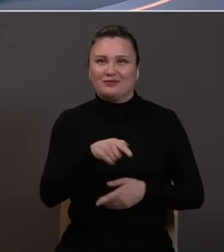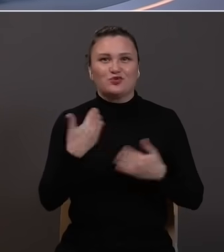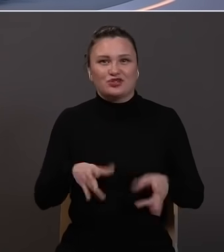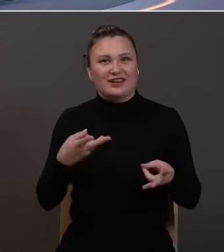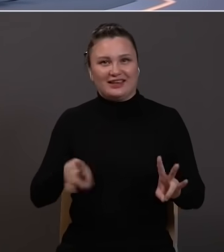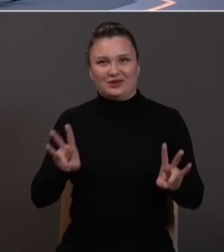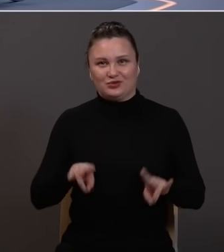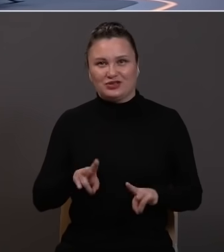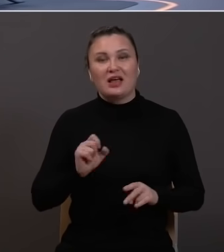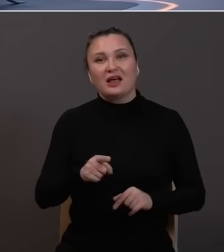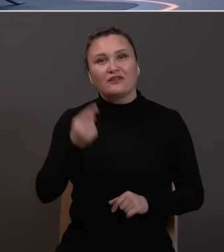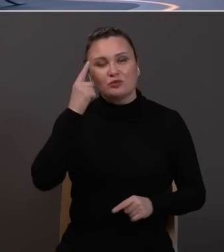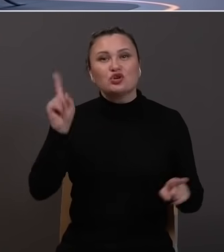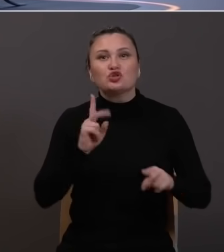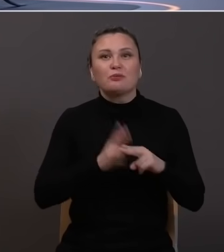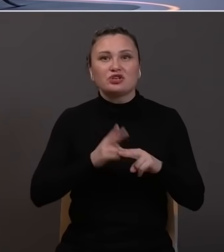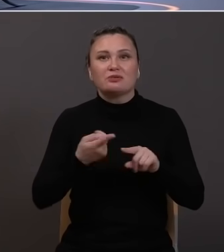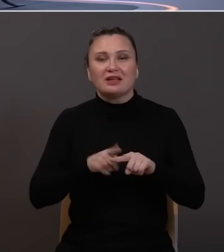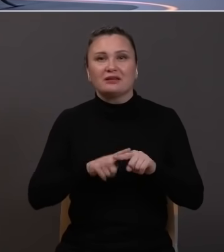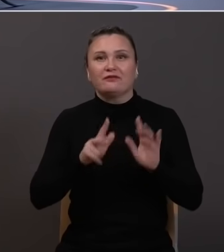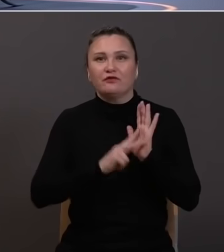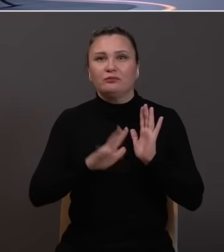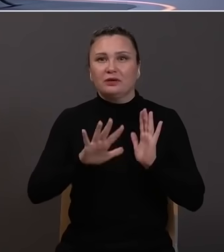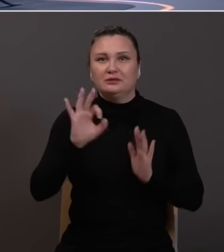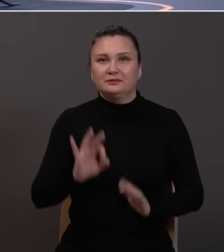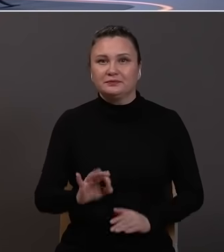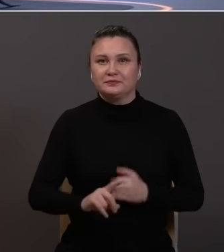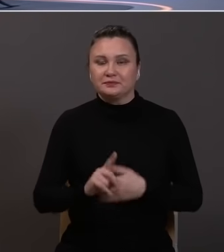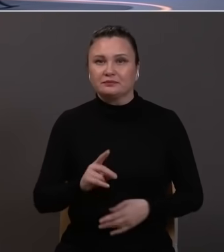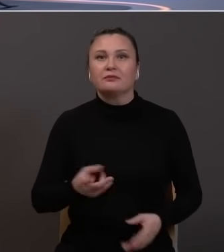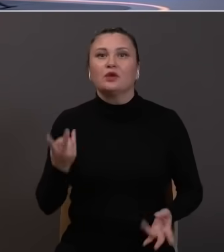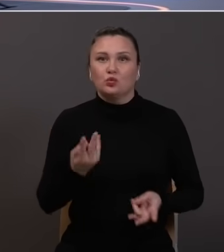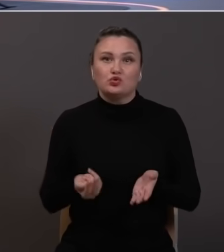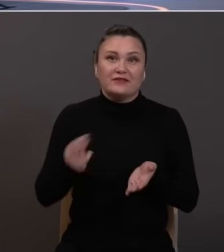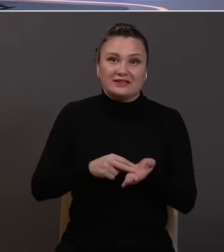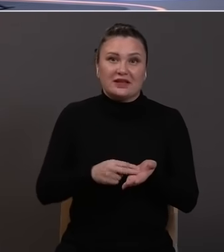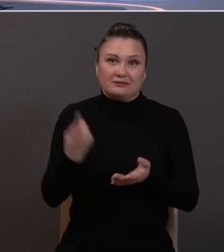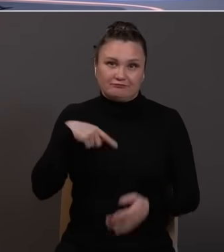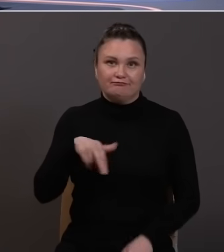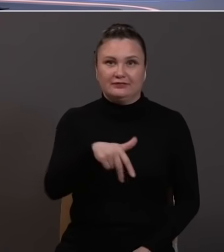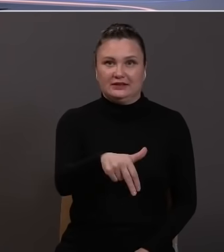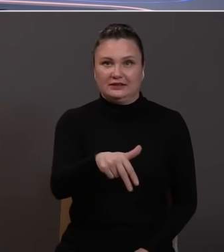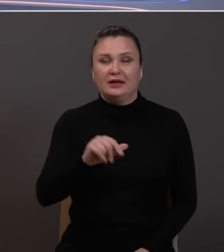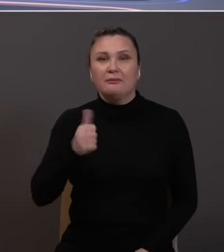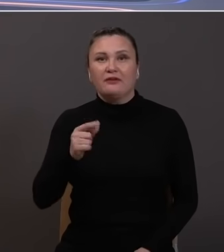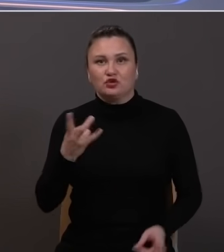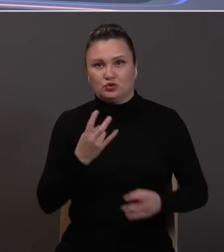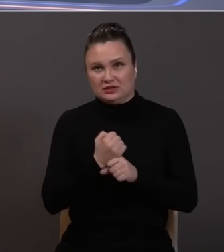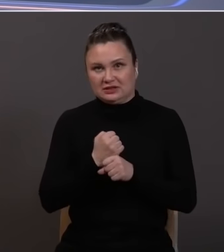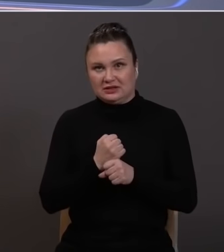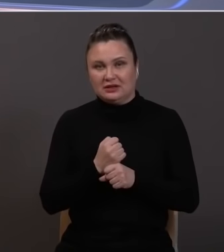уже и не нужно. Как думаете, что мешает вот этим 85%? Нужно встать и идти. Это первое, что нужно сделать.